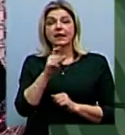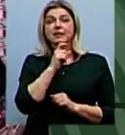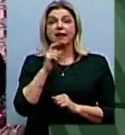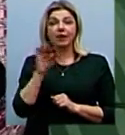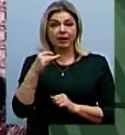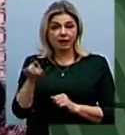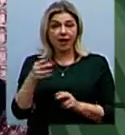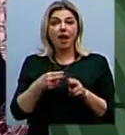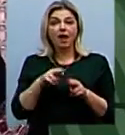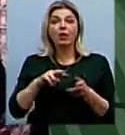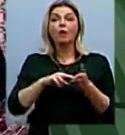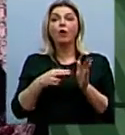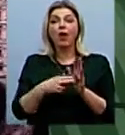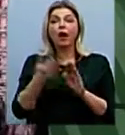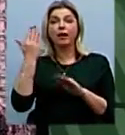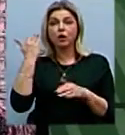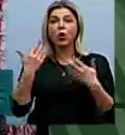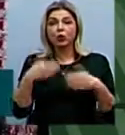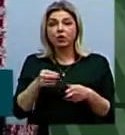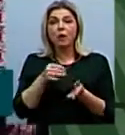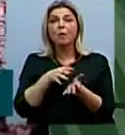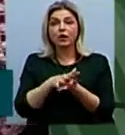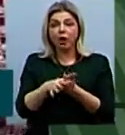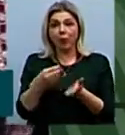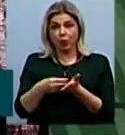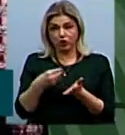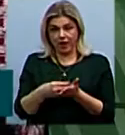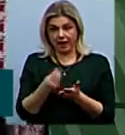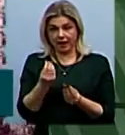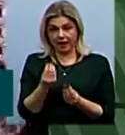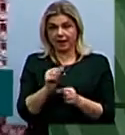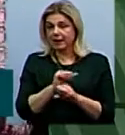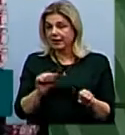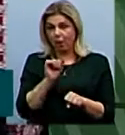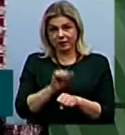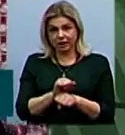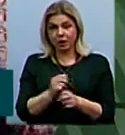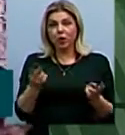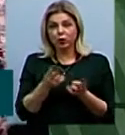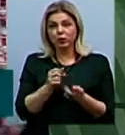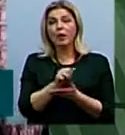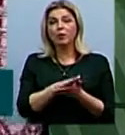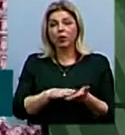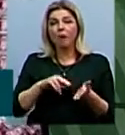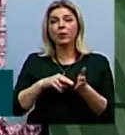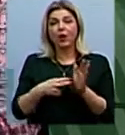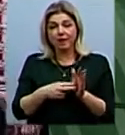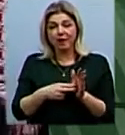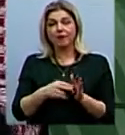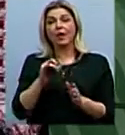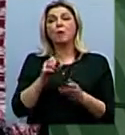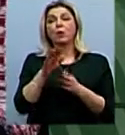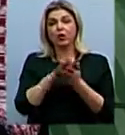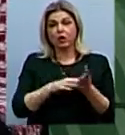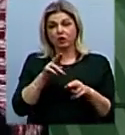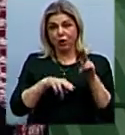уже проекты, на которые потратили бюджетные деньги, и нельзя их останавливать. Нужно продолжать проектирование, нужно продолжать строительство, нужно